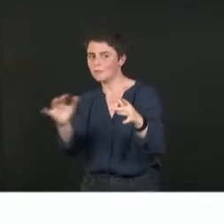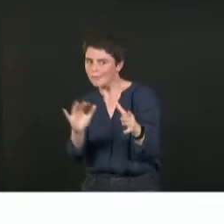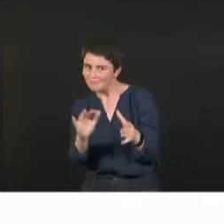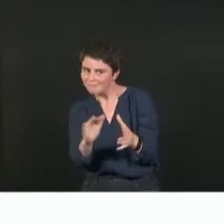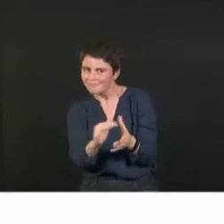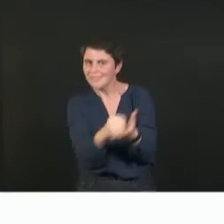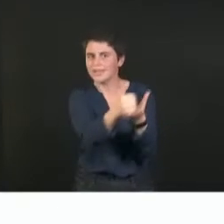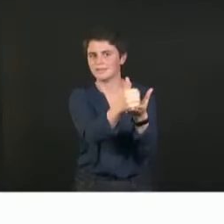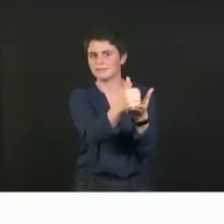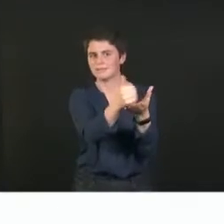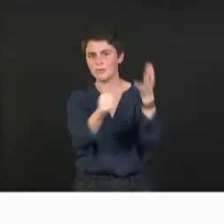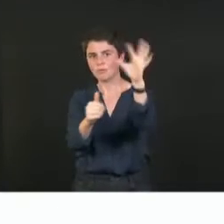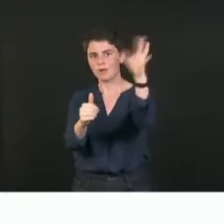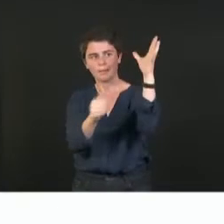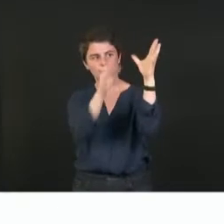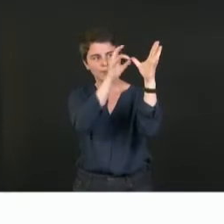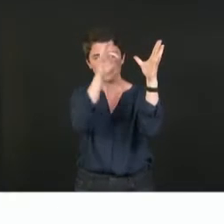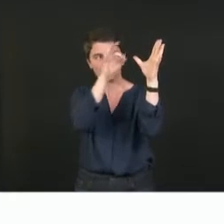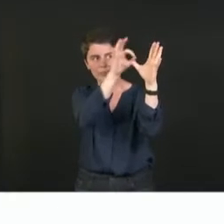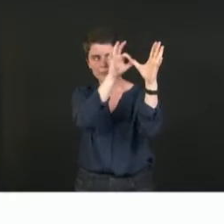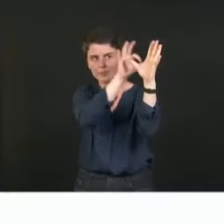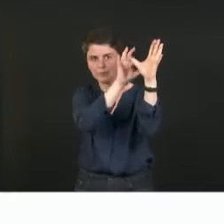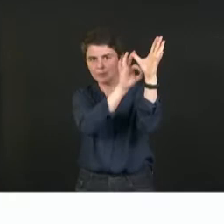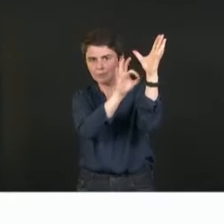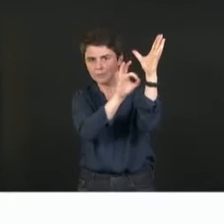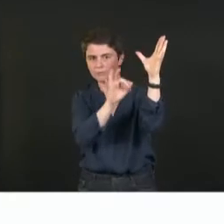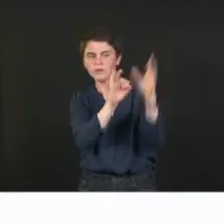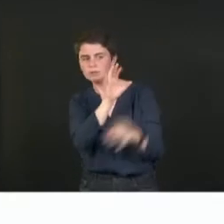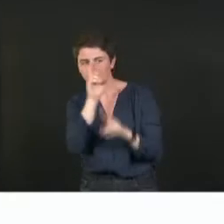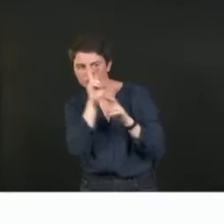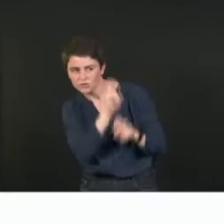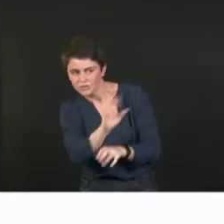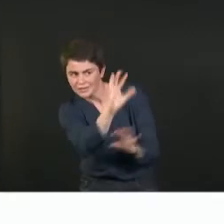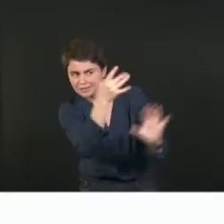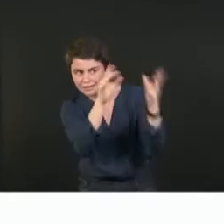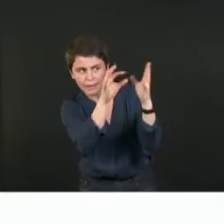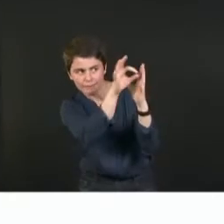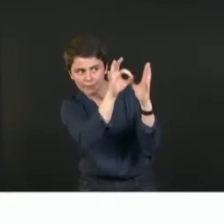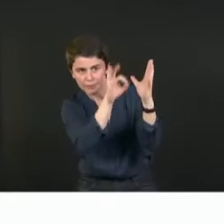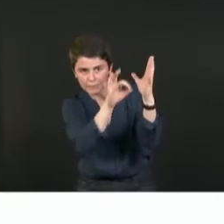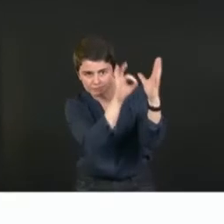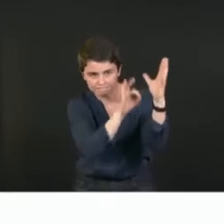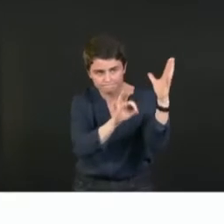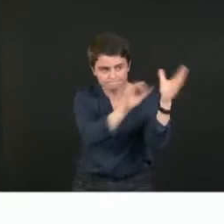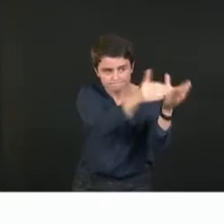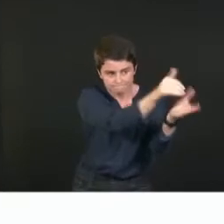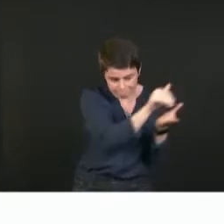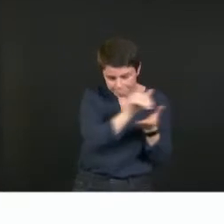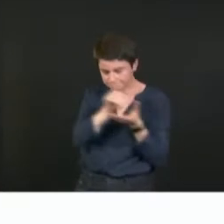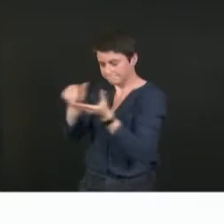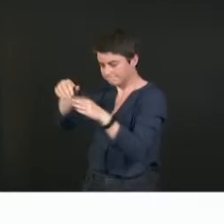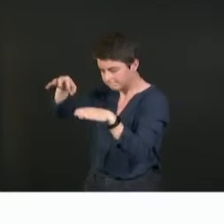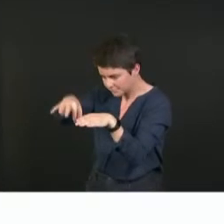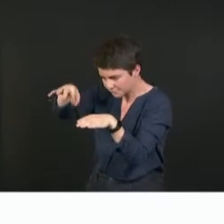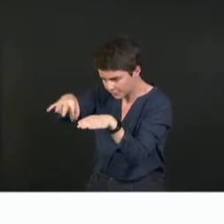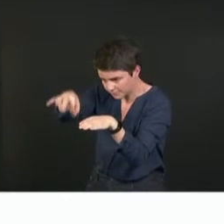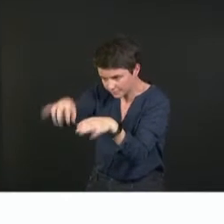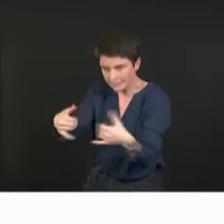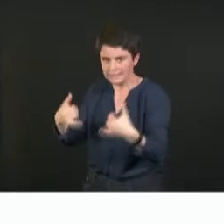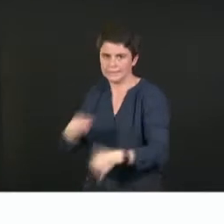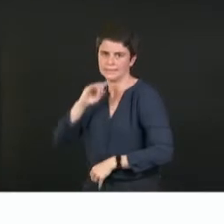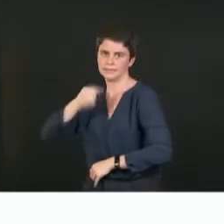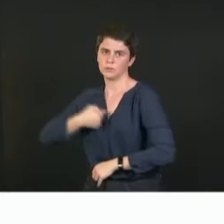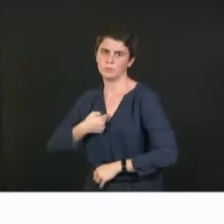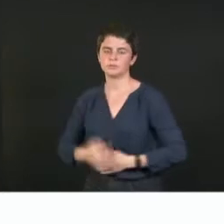assistée, c'est-à-dire aller chercher des essences qui sont un petit peu plus méridionales pour pouvoir les replanter dans les forêts normandes. Donc, on a